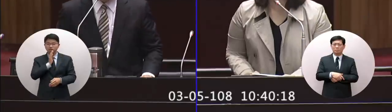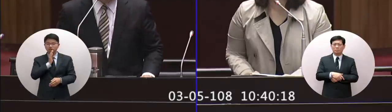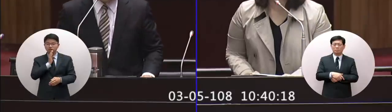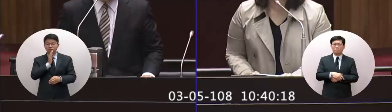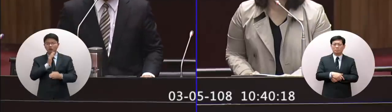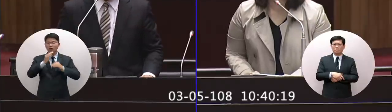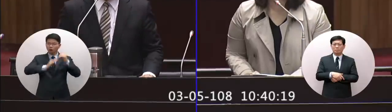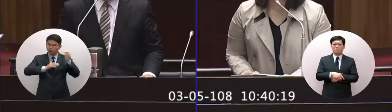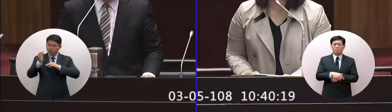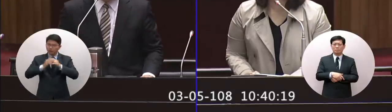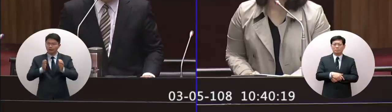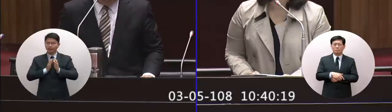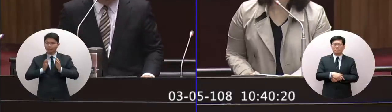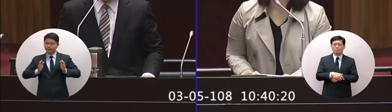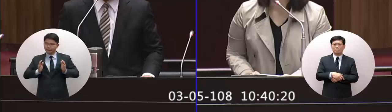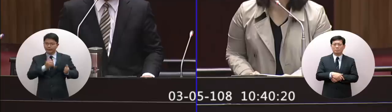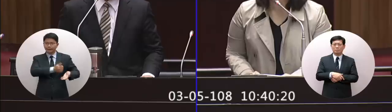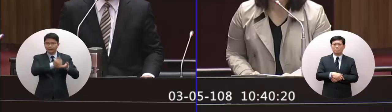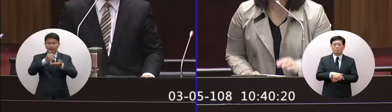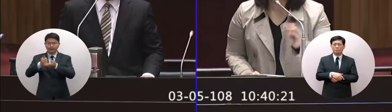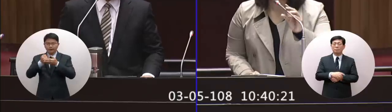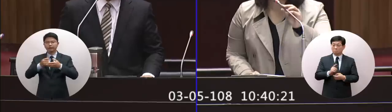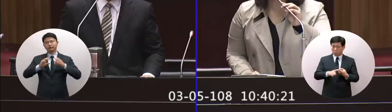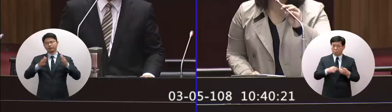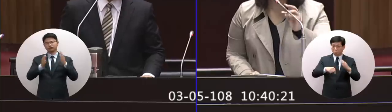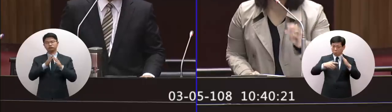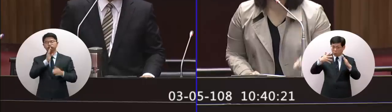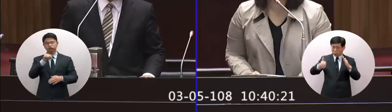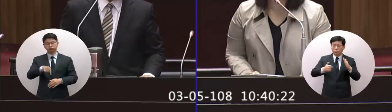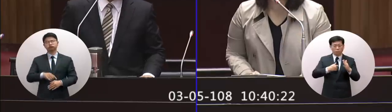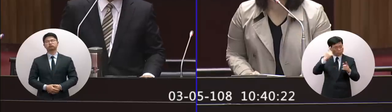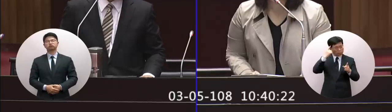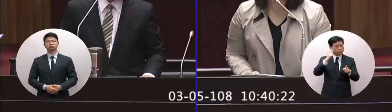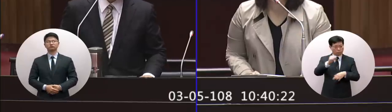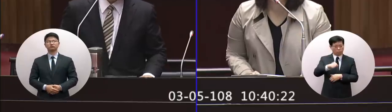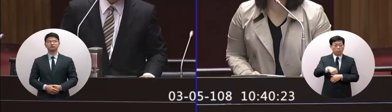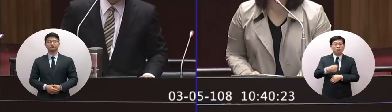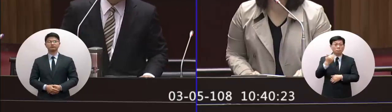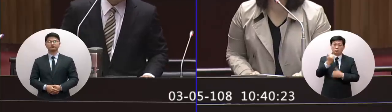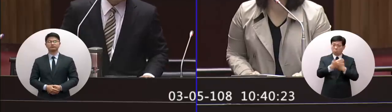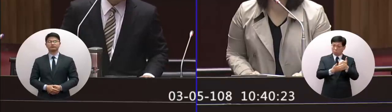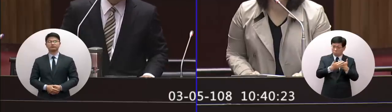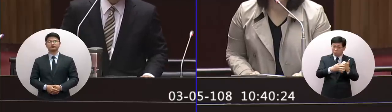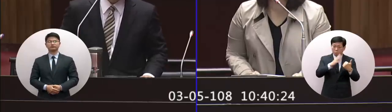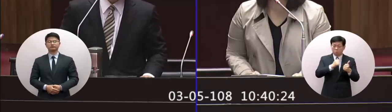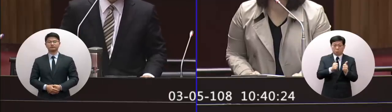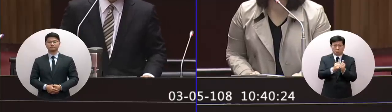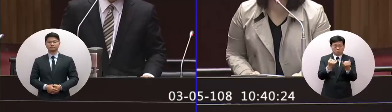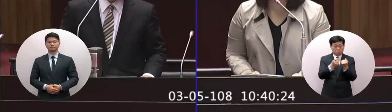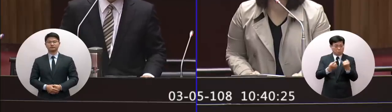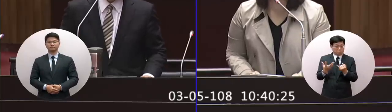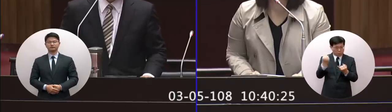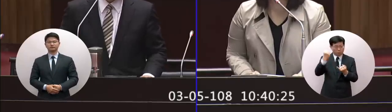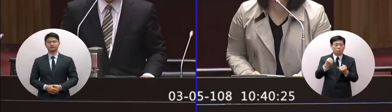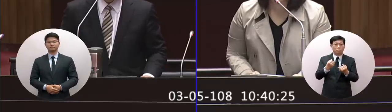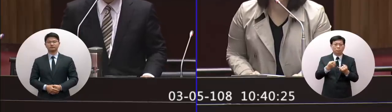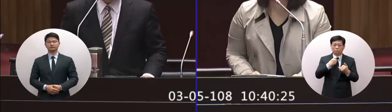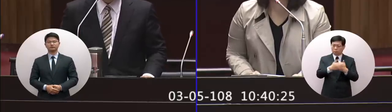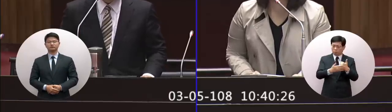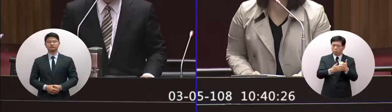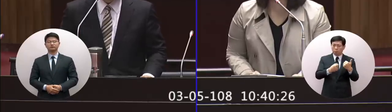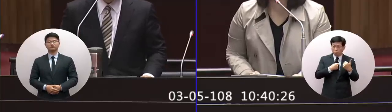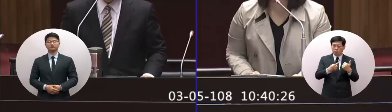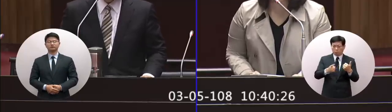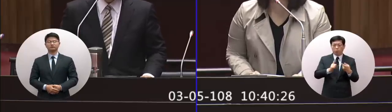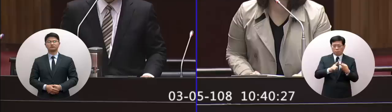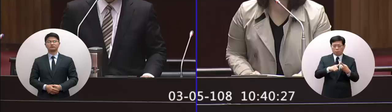重、互相宽容的国家。 对，院长，其实我非常赞同，就是如何维护所谓同婚的权益哦，这个部分如何保障，